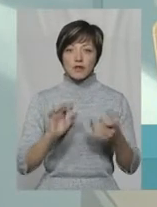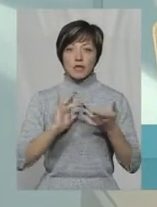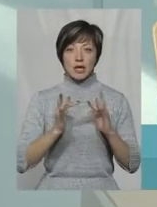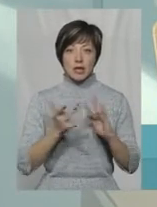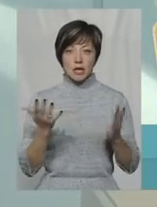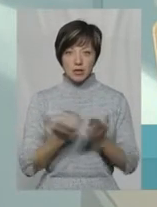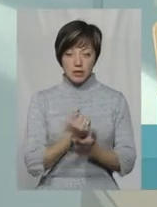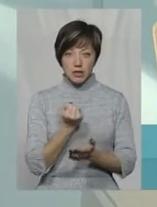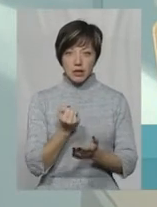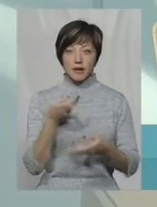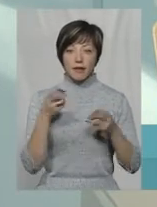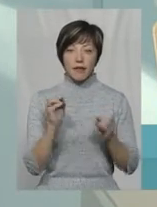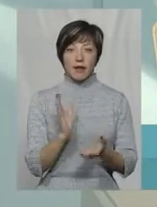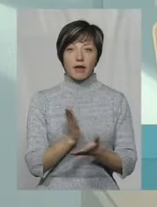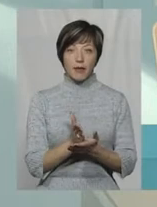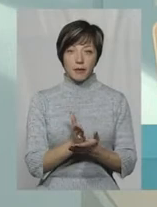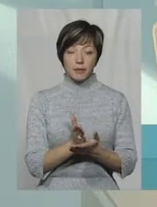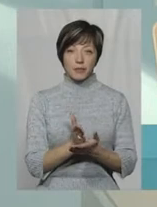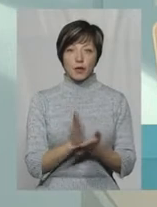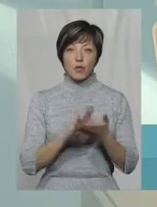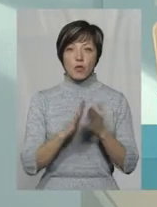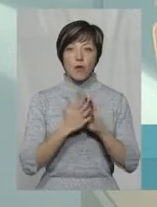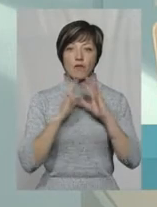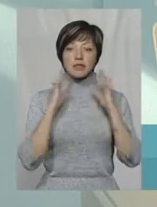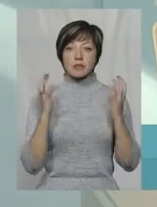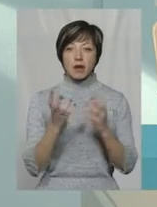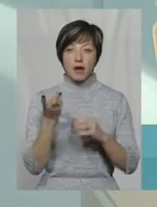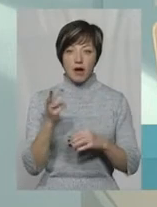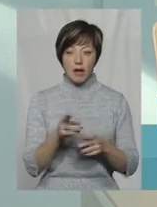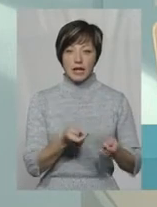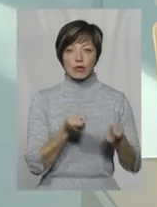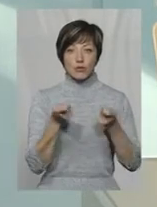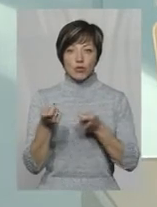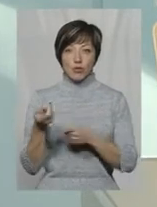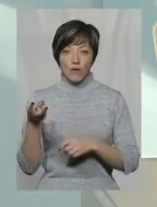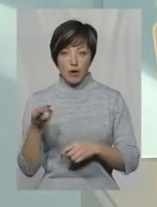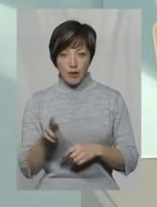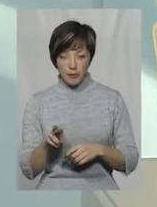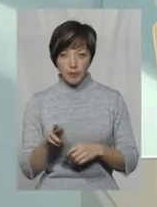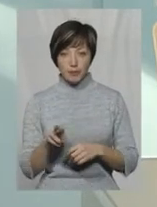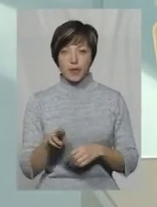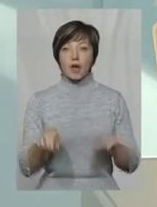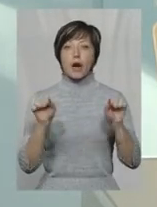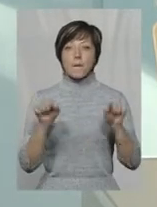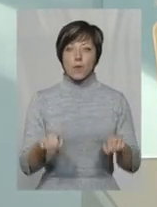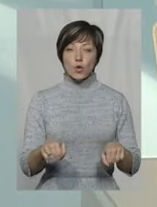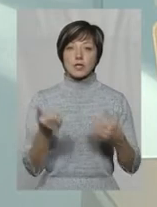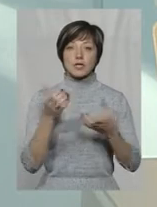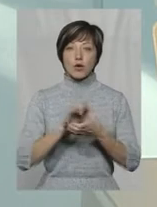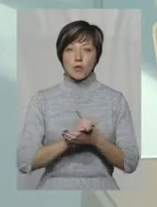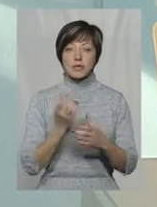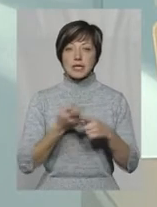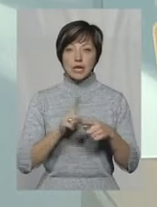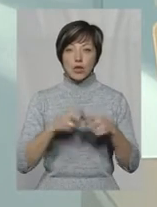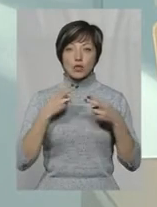інтернеті почитати, де є умови зберігання і транспортування вакцини. Можна знайомитися з